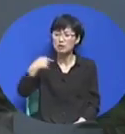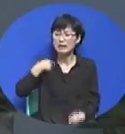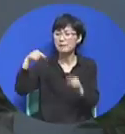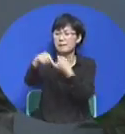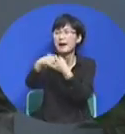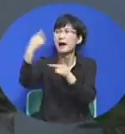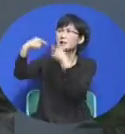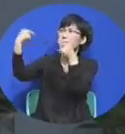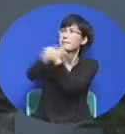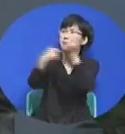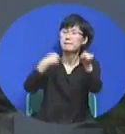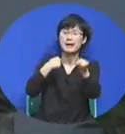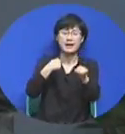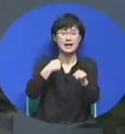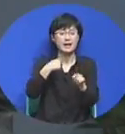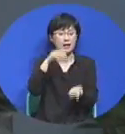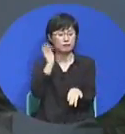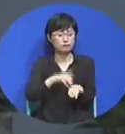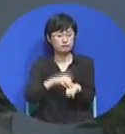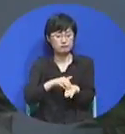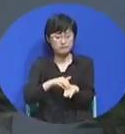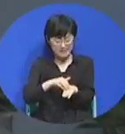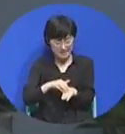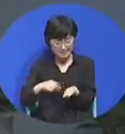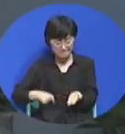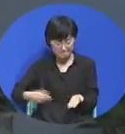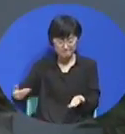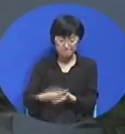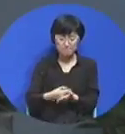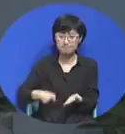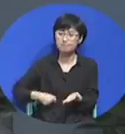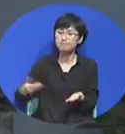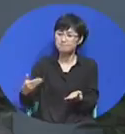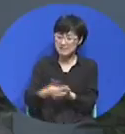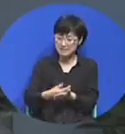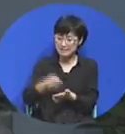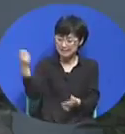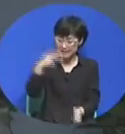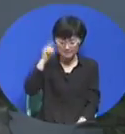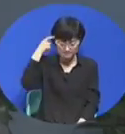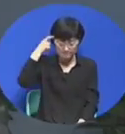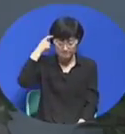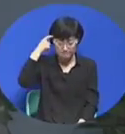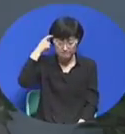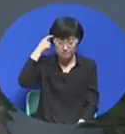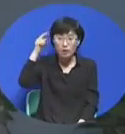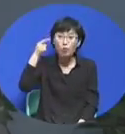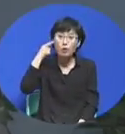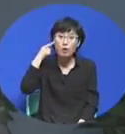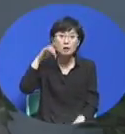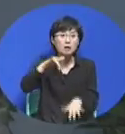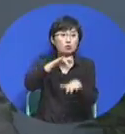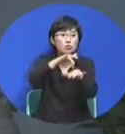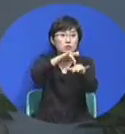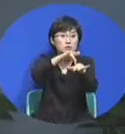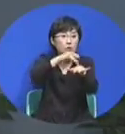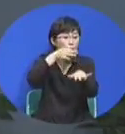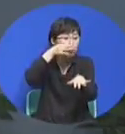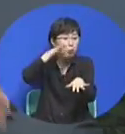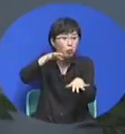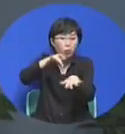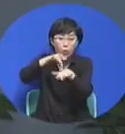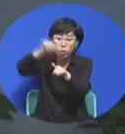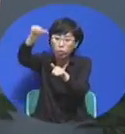evangelize. 그걸 봤어요. That's what I saw. 야, 심각해요. And I saw it's such a dire state right now. 나는 귀신을 본 적도 없고 들린 적도 없으니까